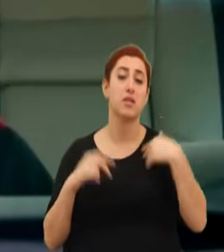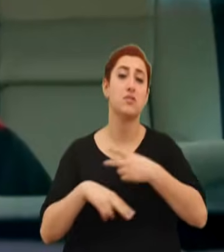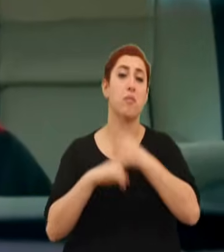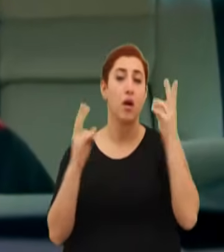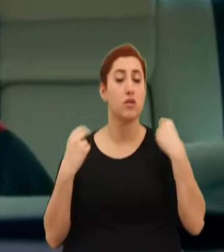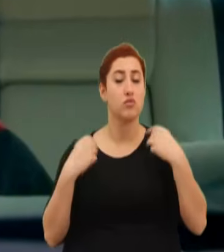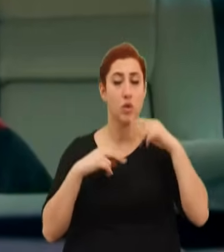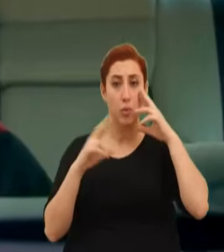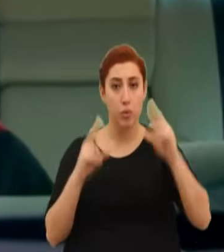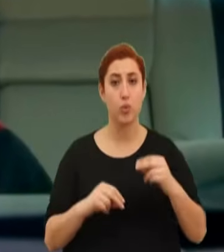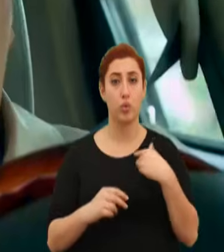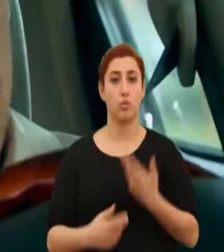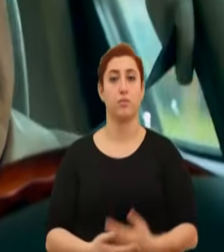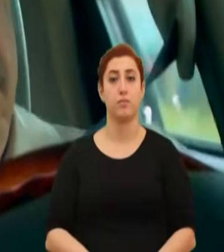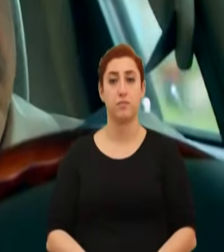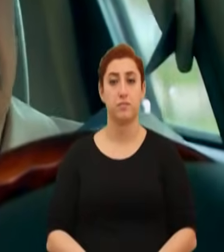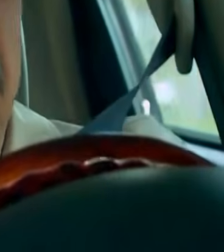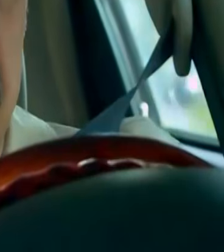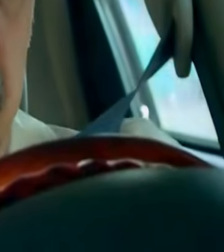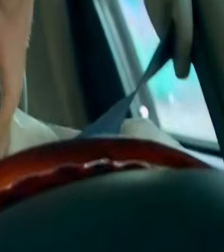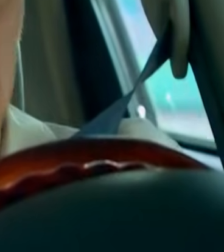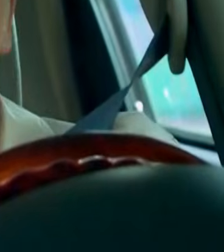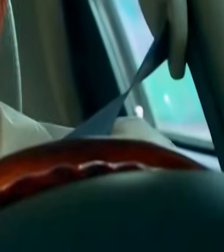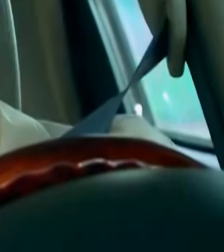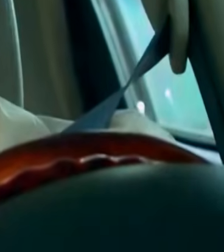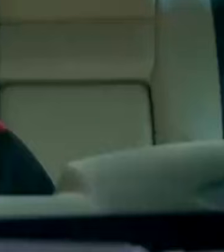sabaha kadar gayet güzel uyudum ya.